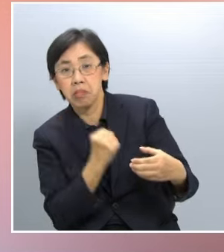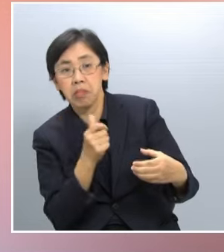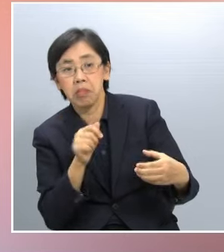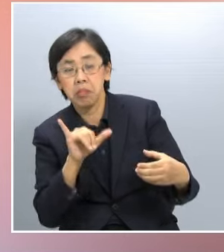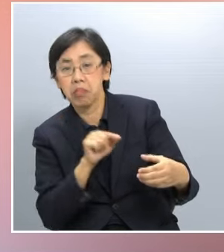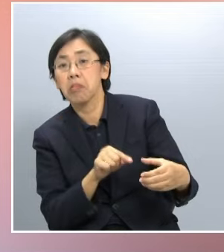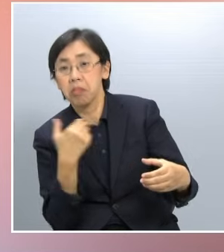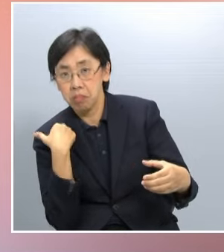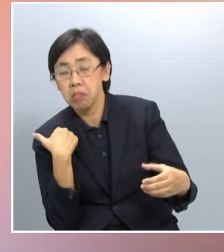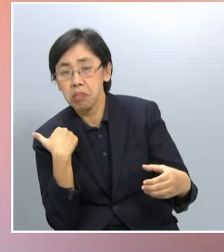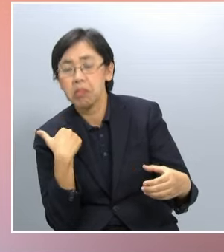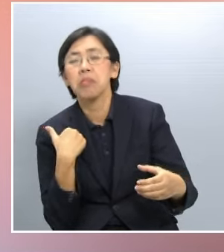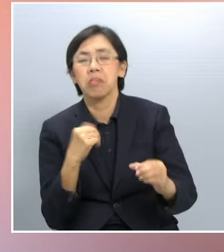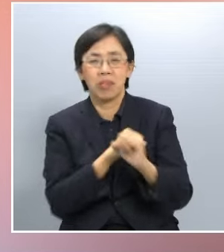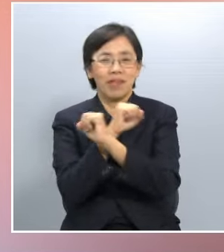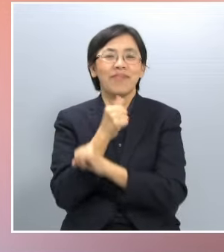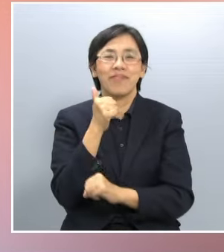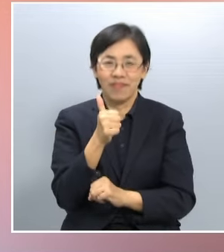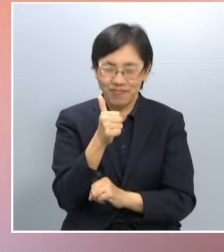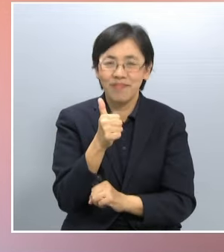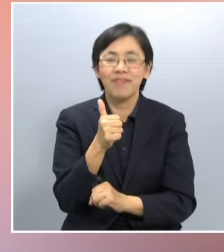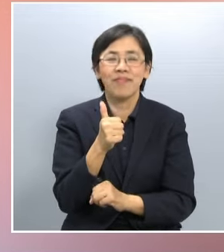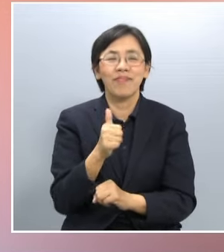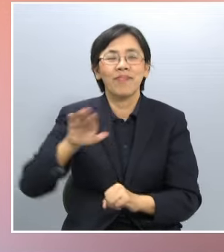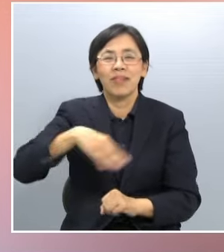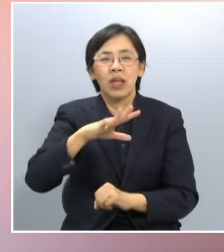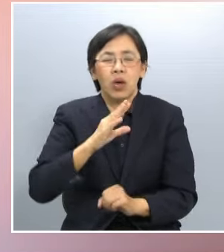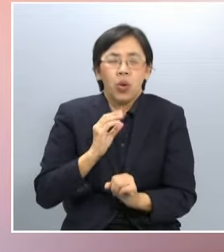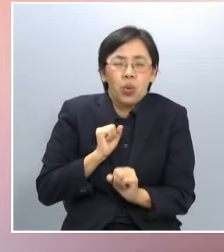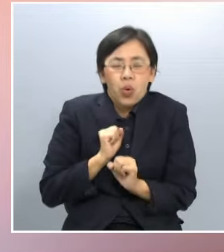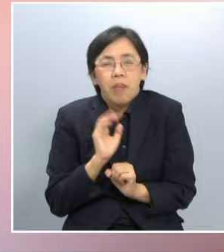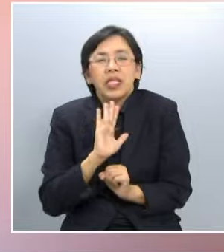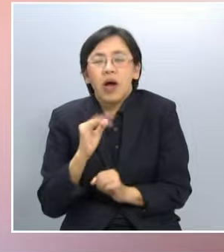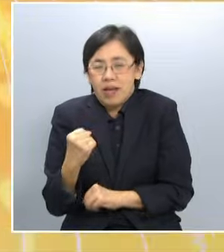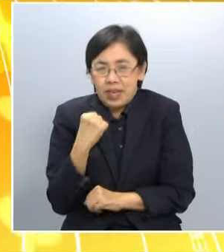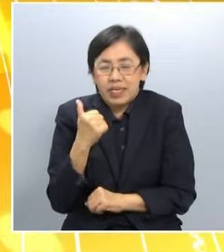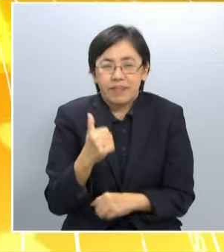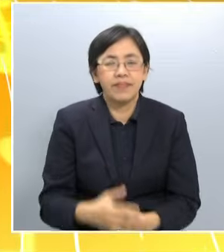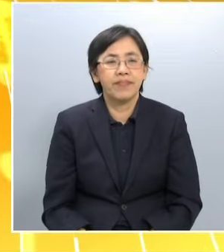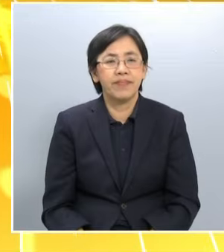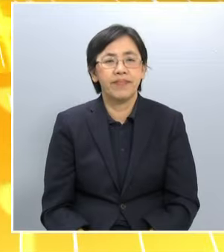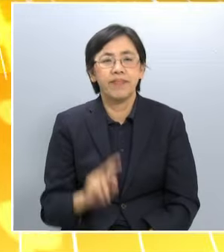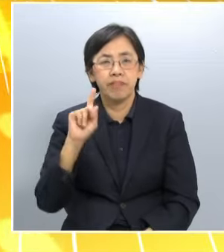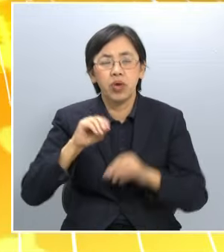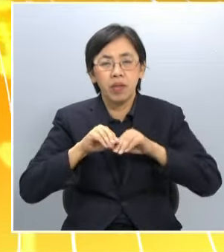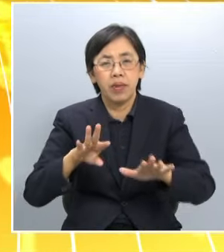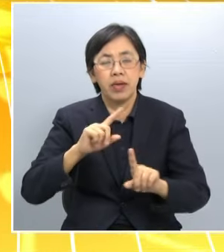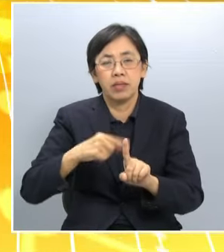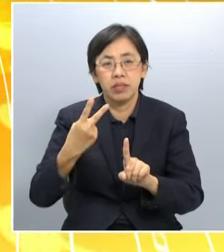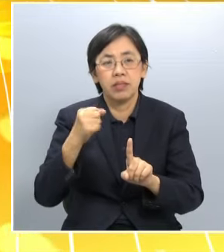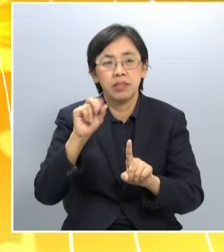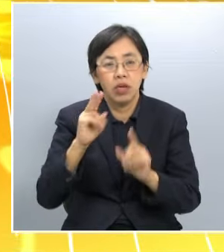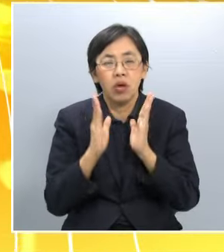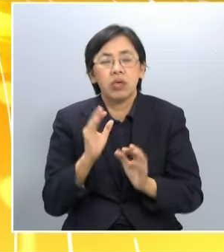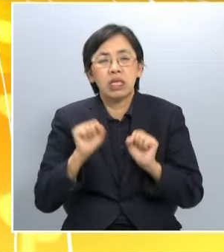แจ้งปลอดภัยในการใช้ใชขอให้ผู้บริโภคมั่นใจก็เข้าใจว่าตั้งแต่ข่าวออกมา 12กุมภาพันธคน